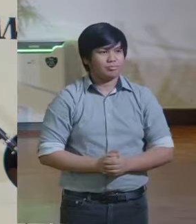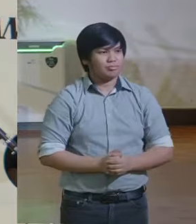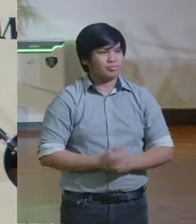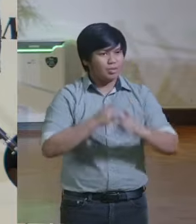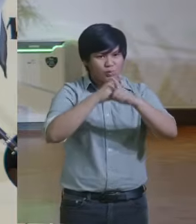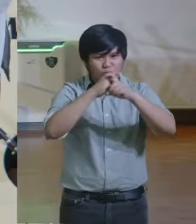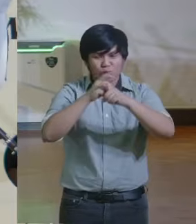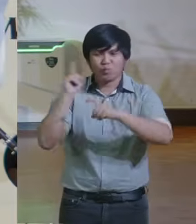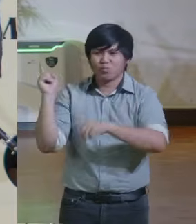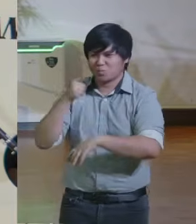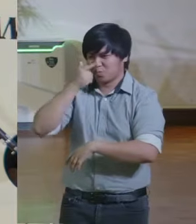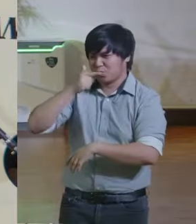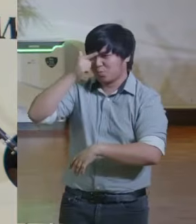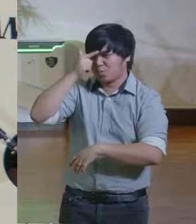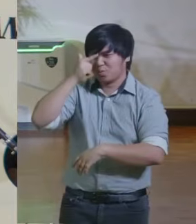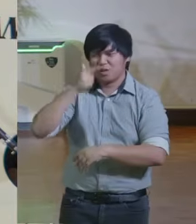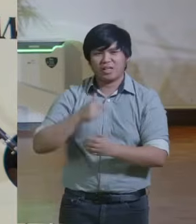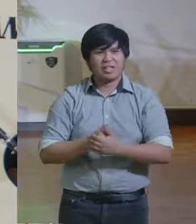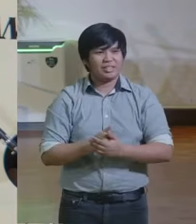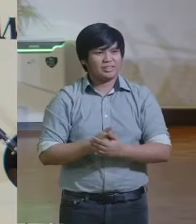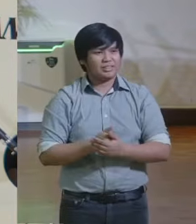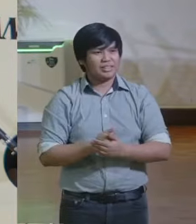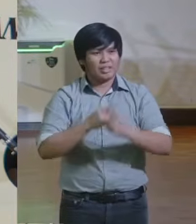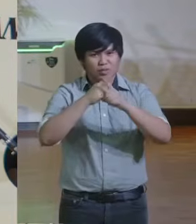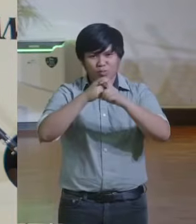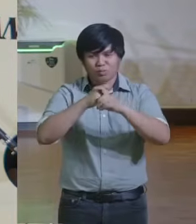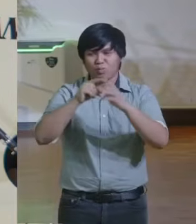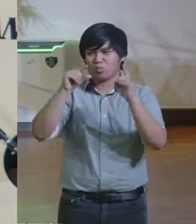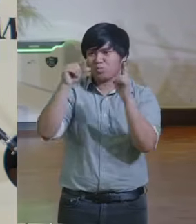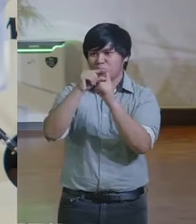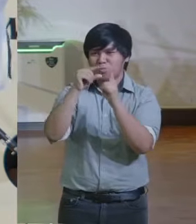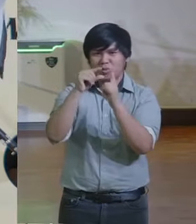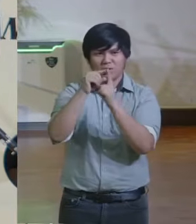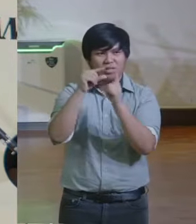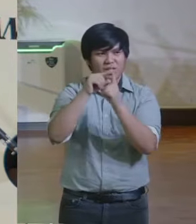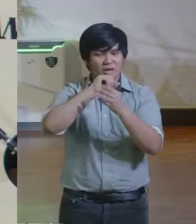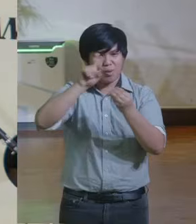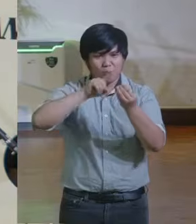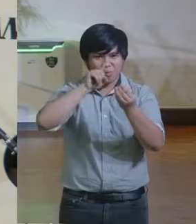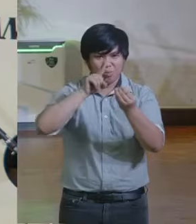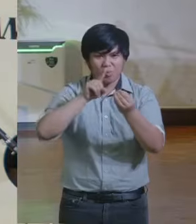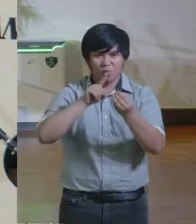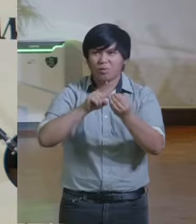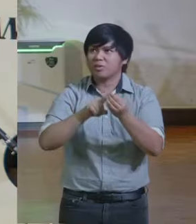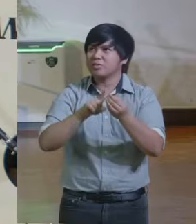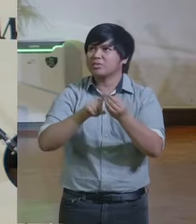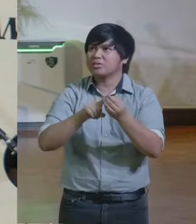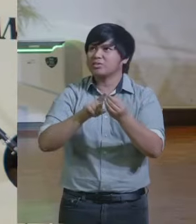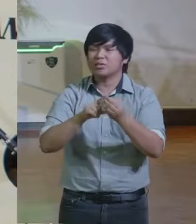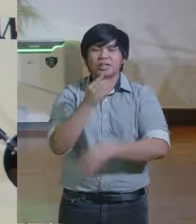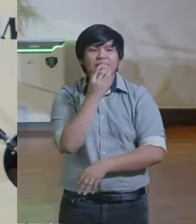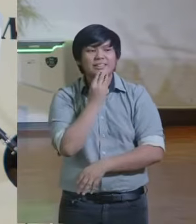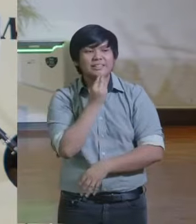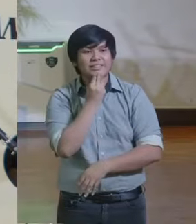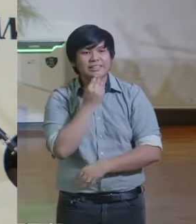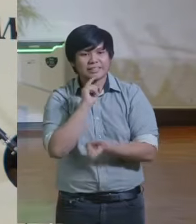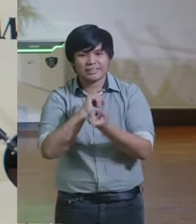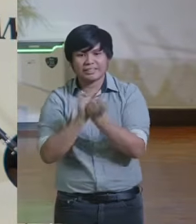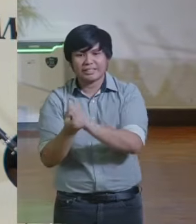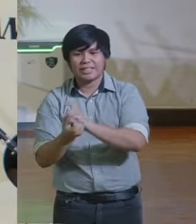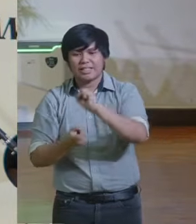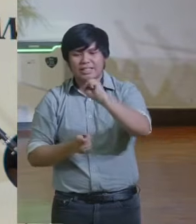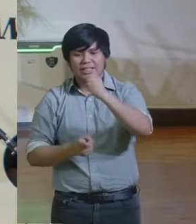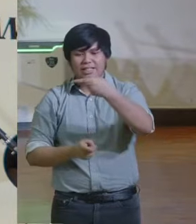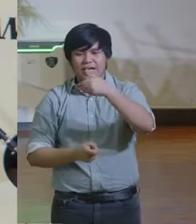I-E-I-R-E-N-E. Yun po ang Greek version ng word sa Hebrew na